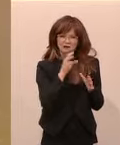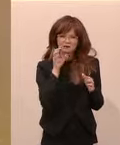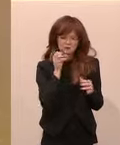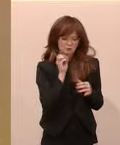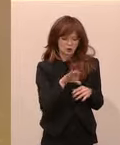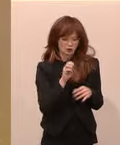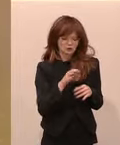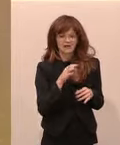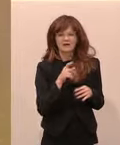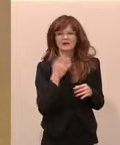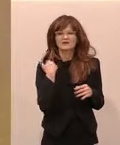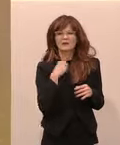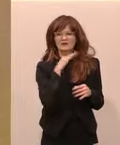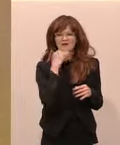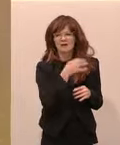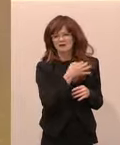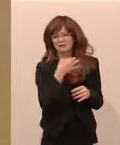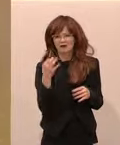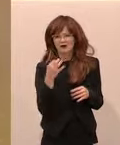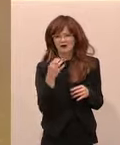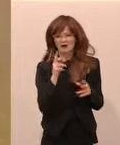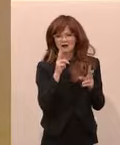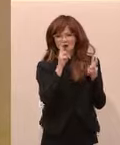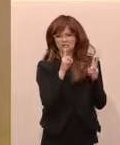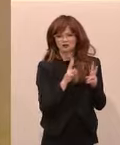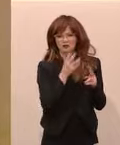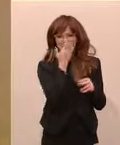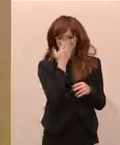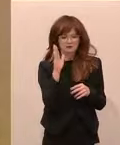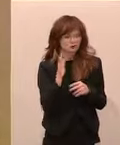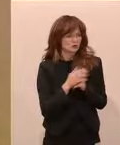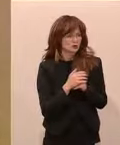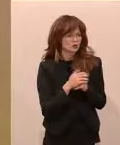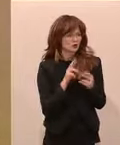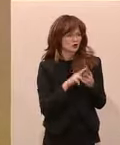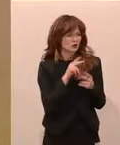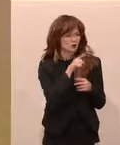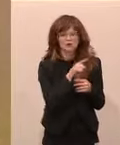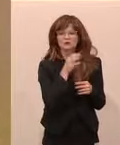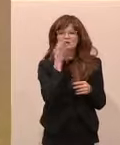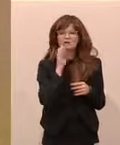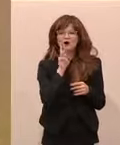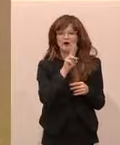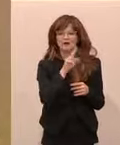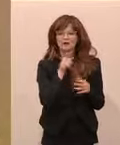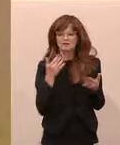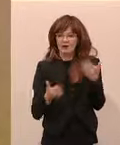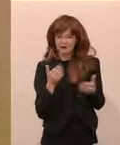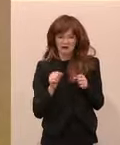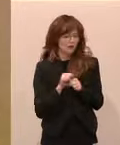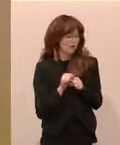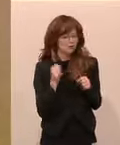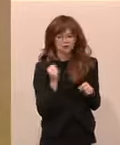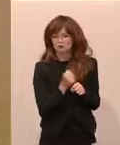eigenen Facebook-Seite stehen lässt. Und Frau Randy Wagner bleibt auch hier konsequenzenlos. Und wenn ich mir